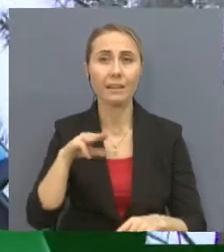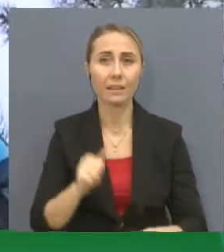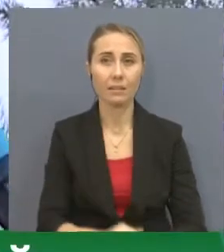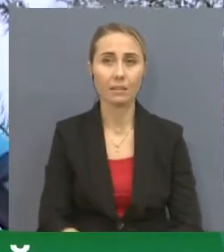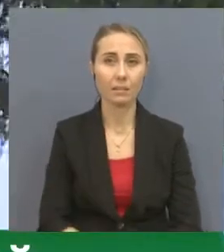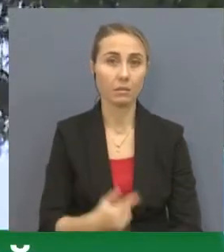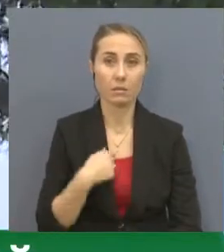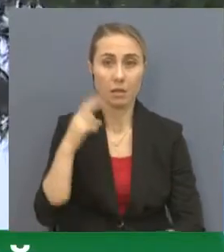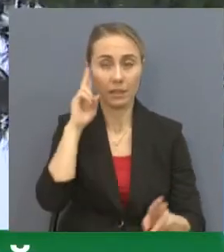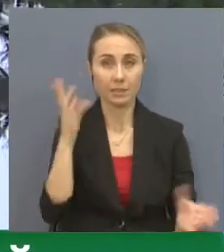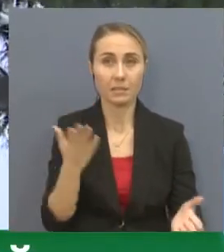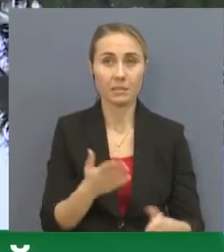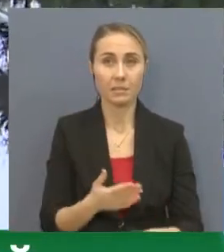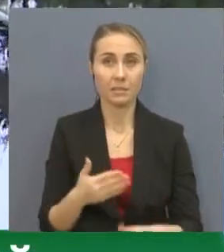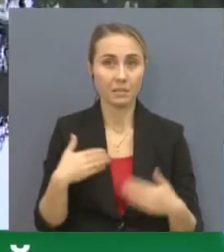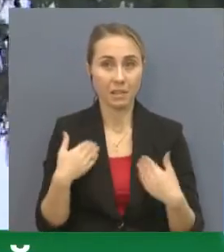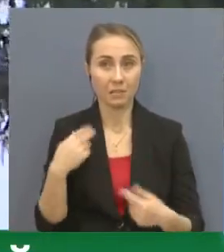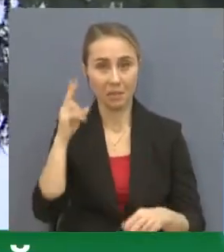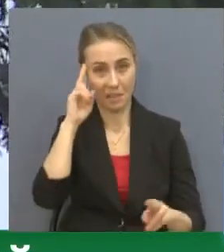знаю растянет